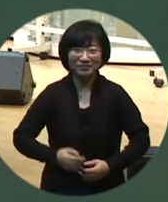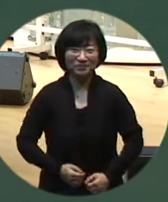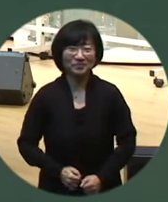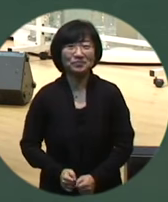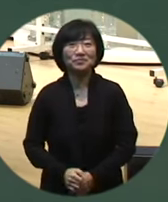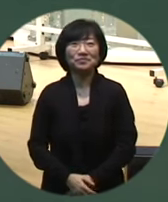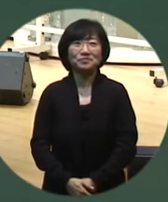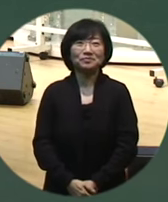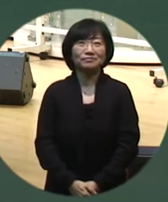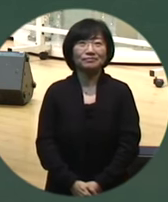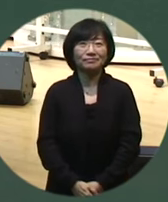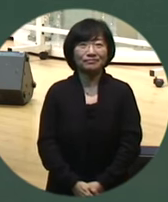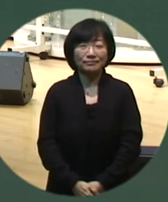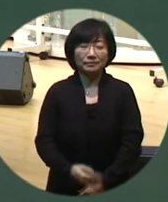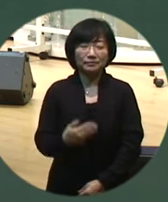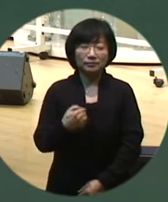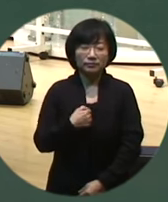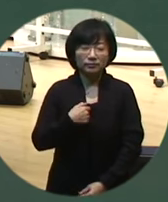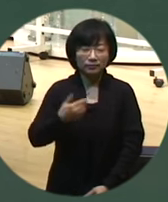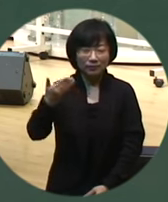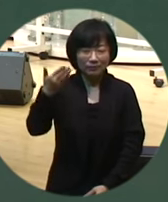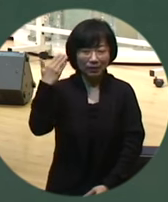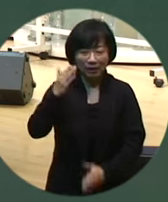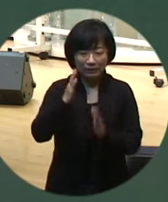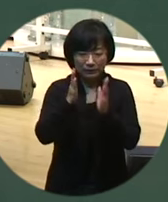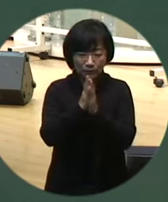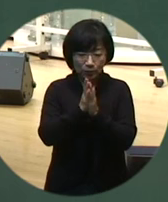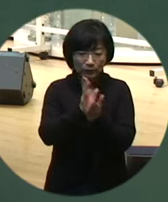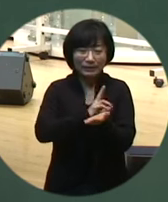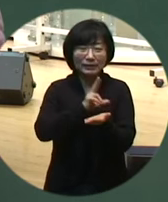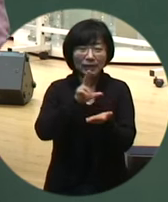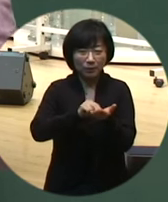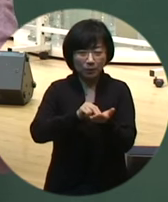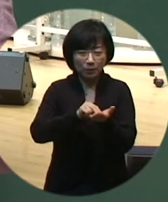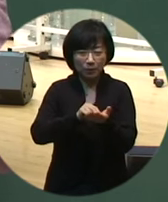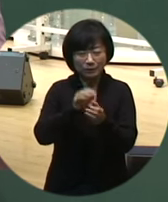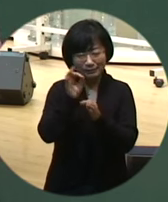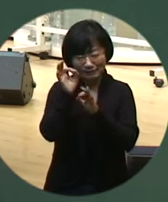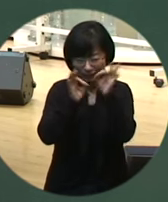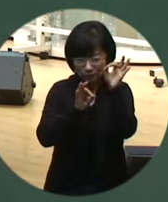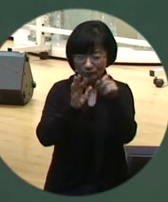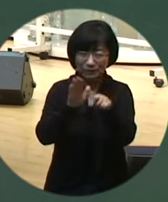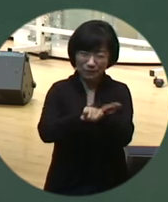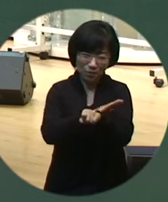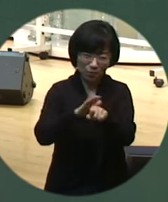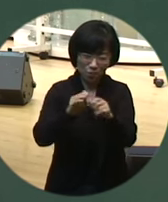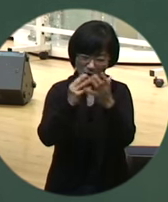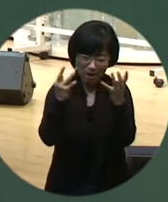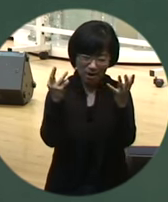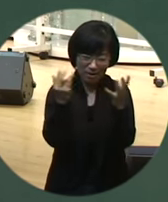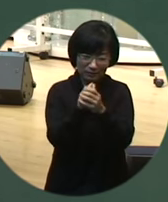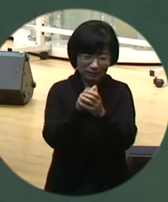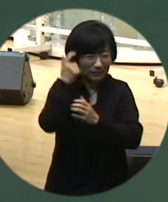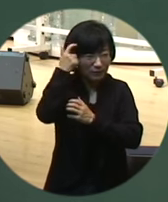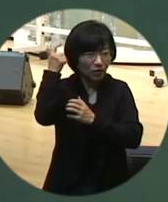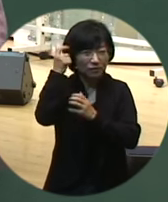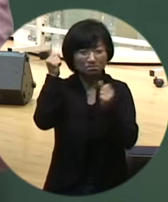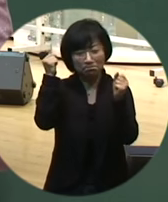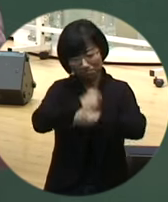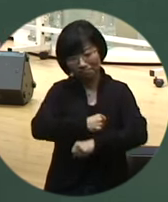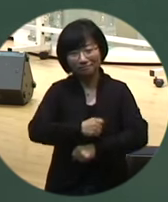이게 지금 기도 제목을 잘못 잡은 게 아니라 완전 타락이라니까 그러네요. I didn't hold on to the incorrect prayer topics. It was complete corruption. 그래서 저는